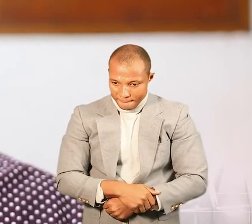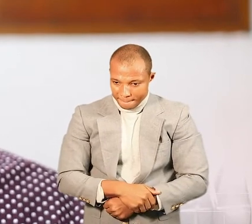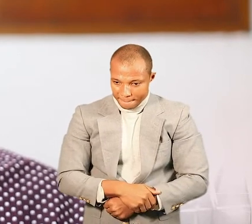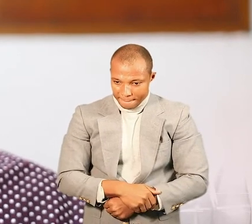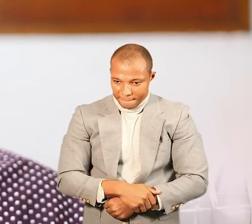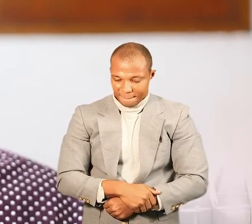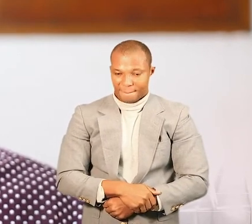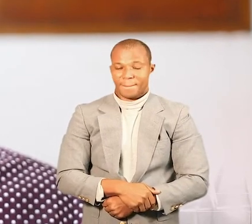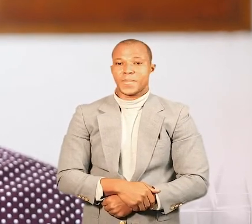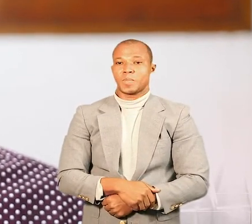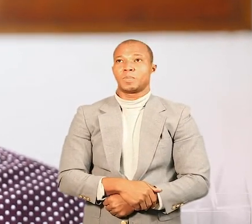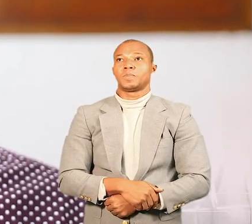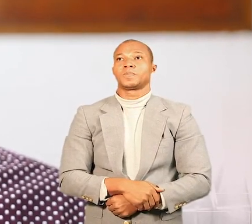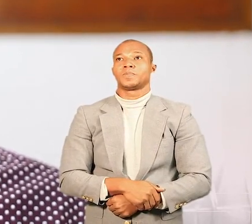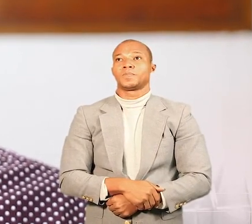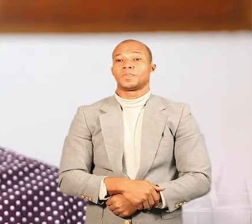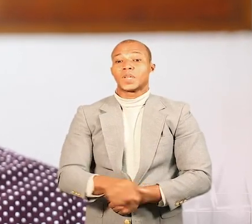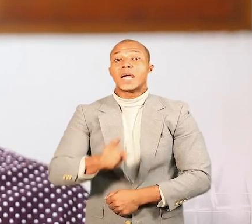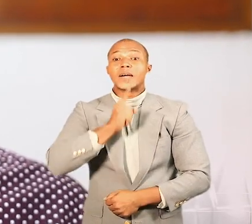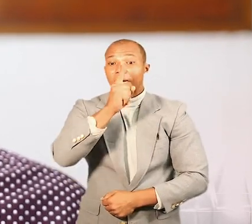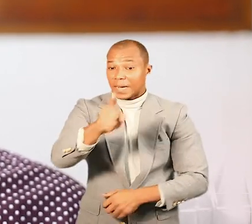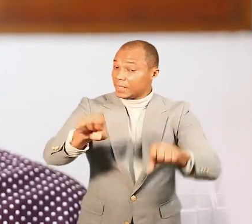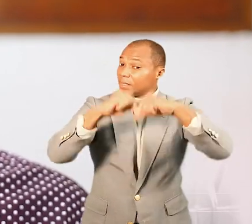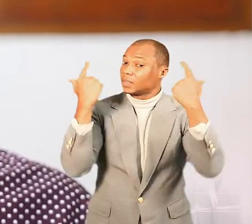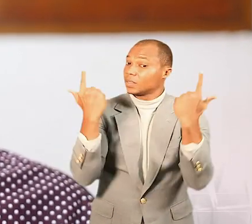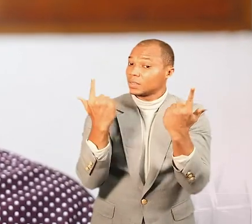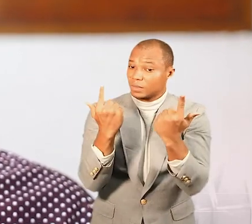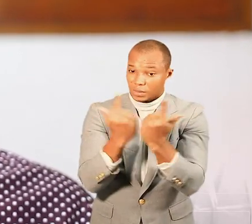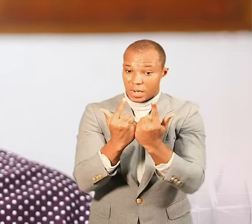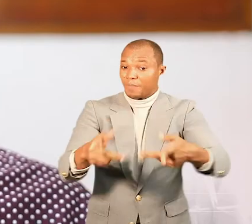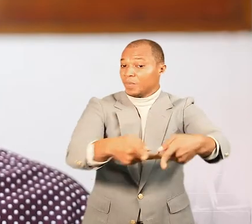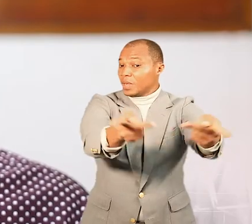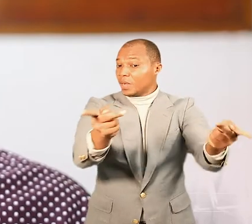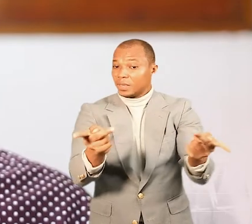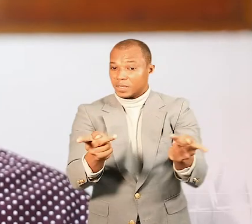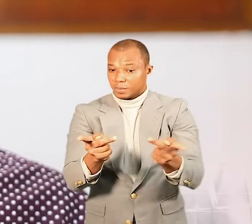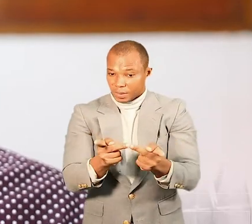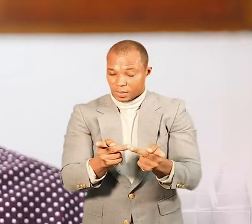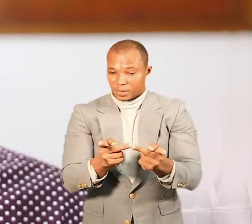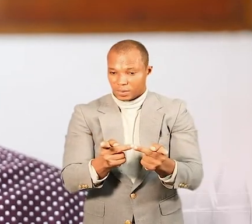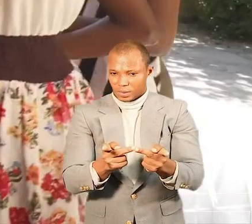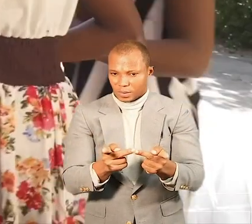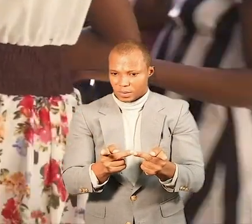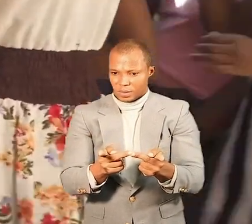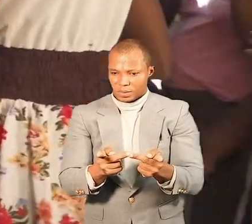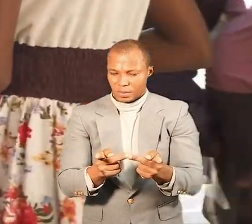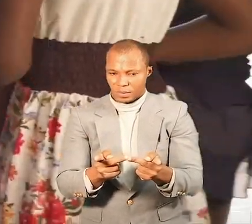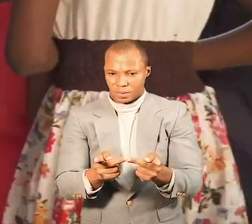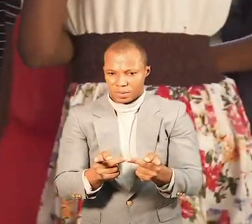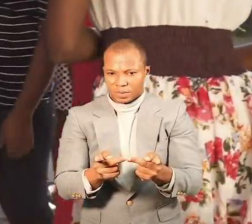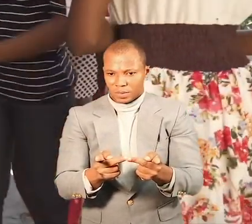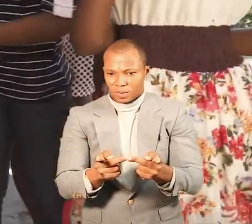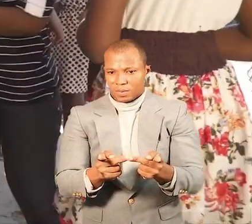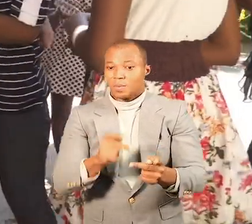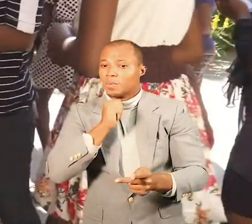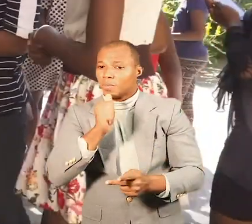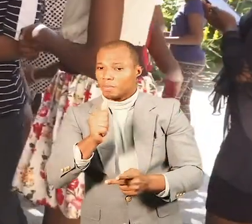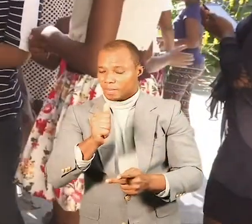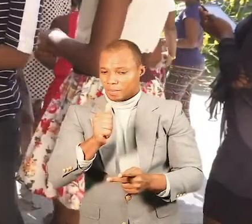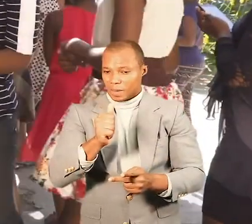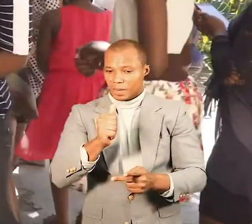là mais en dehors même de contexte ou bien de réalité sociale là espace yo peut